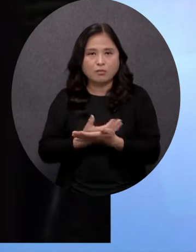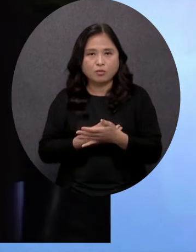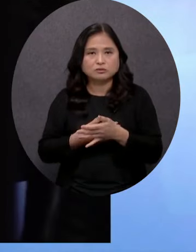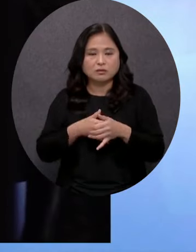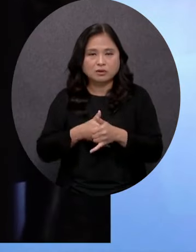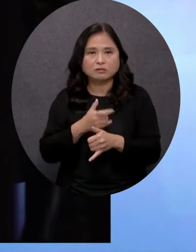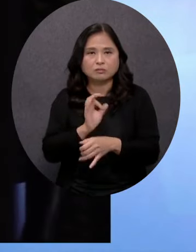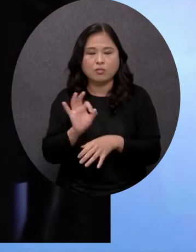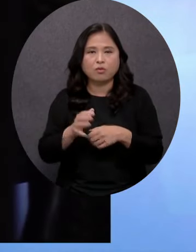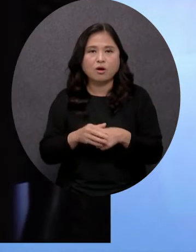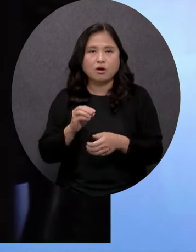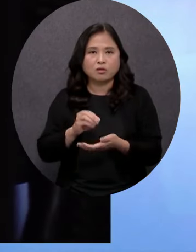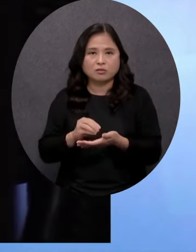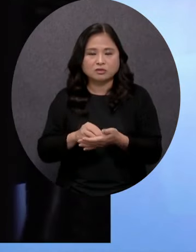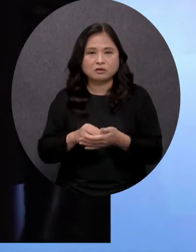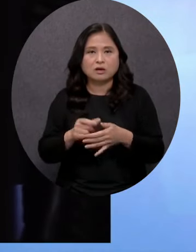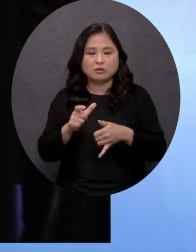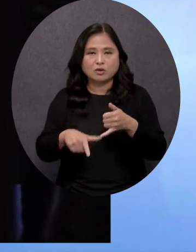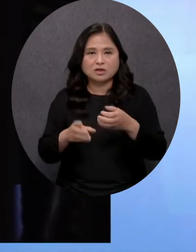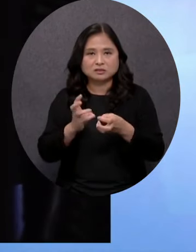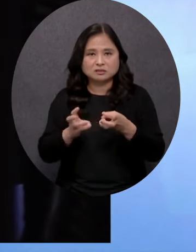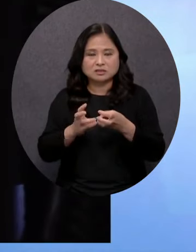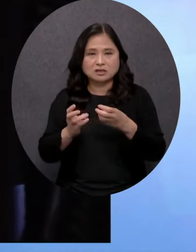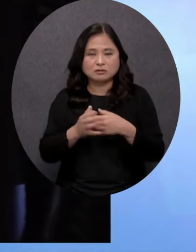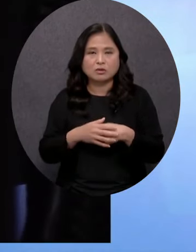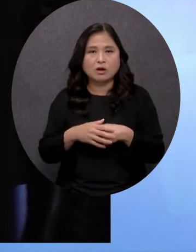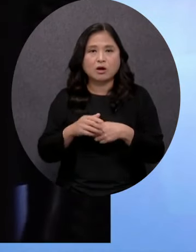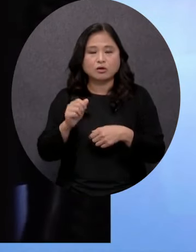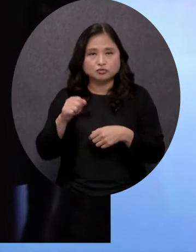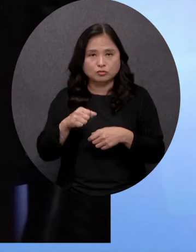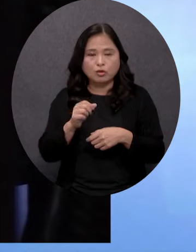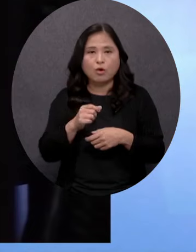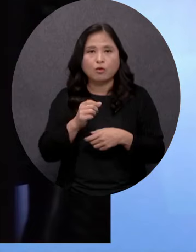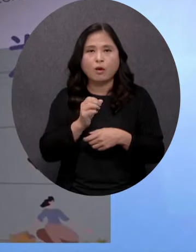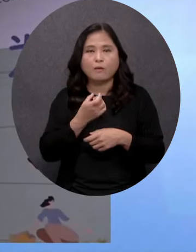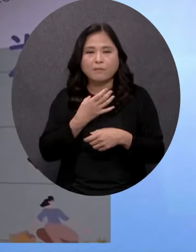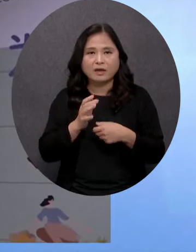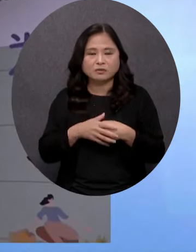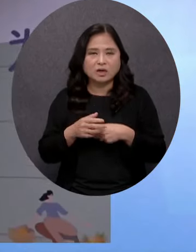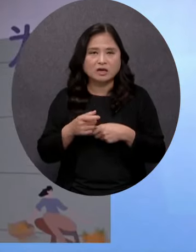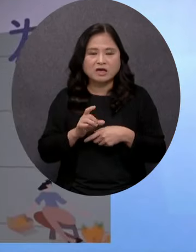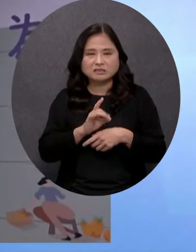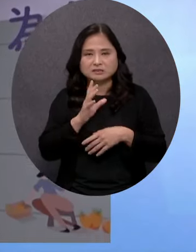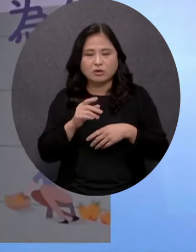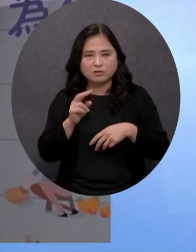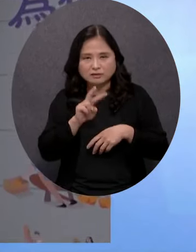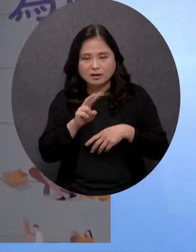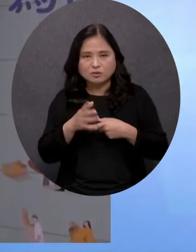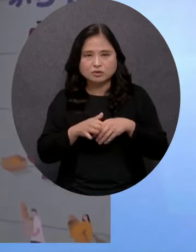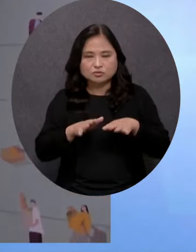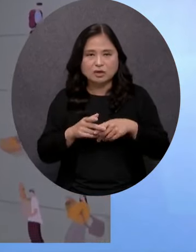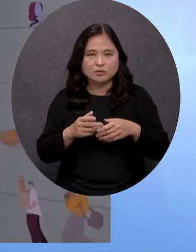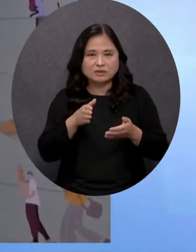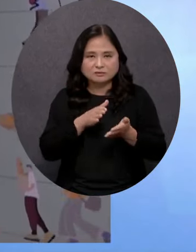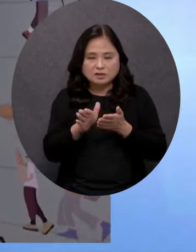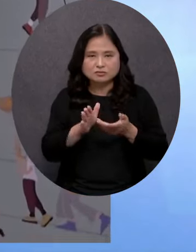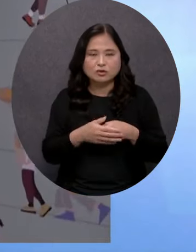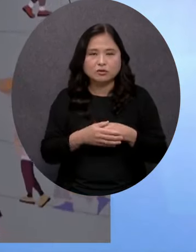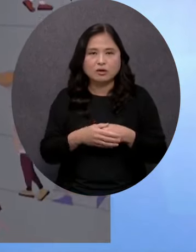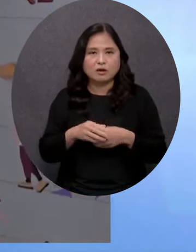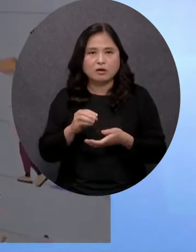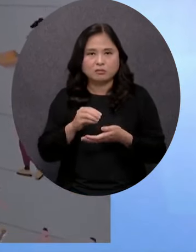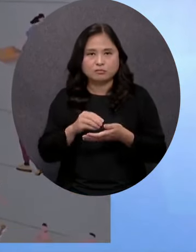确保个人资料不会受到未获准许或意外查阅、处理和删除等，裁定消委会违